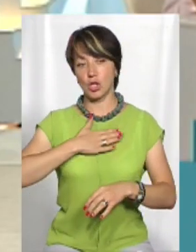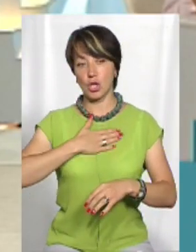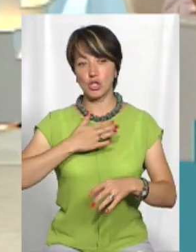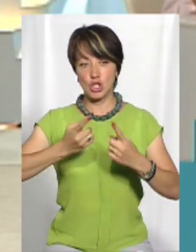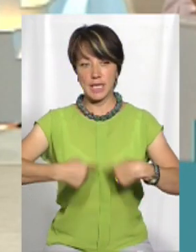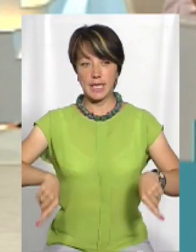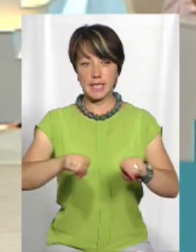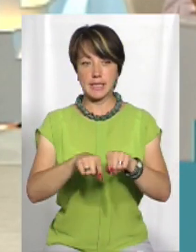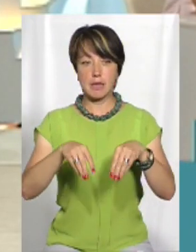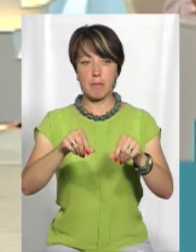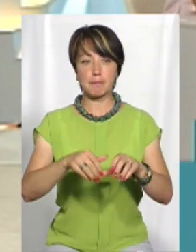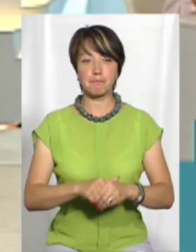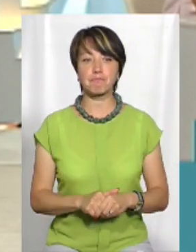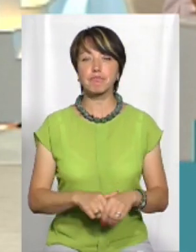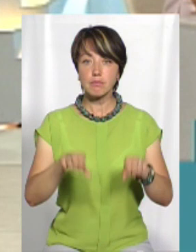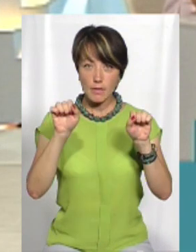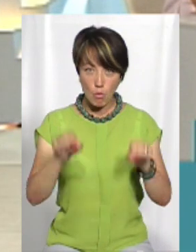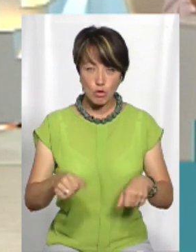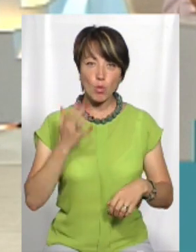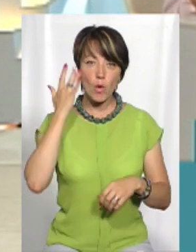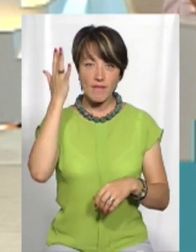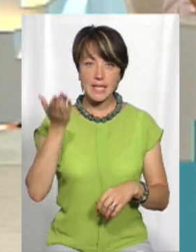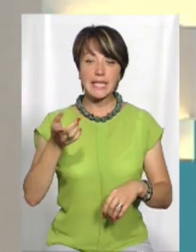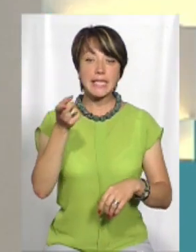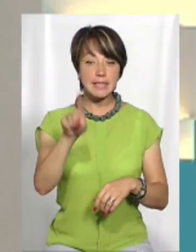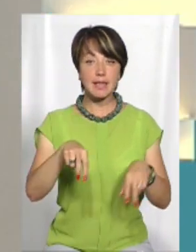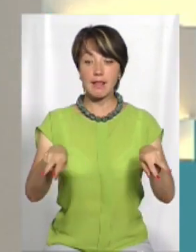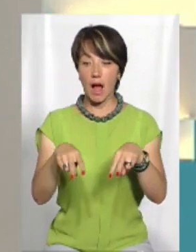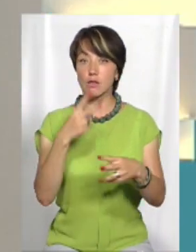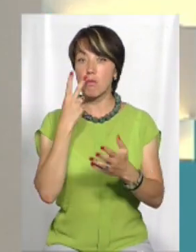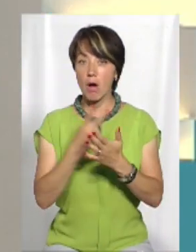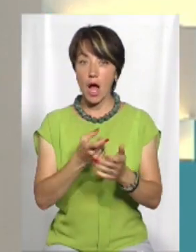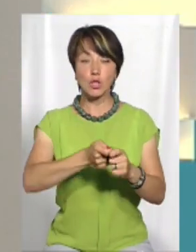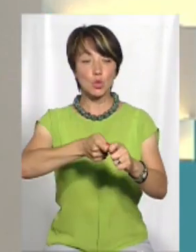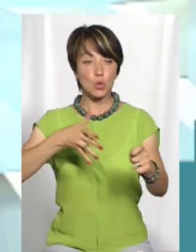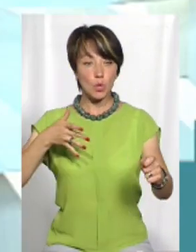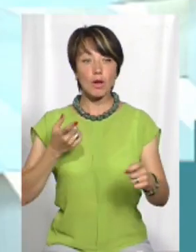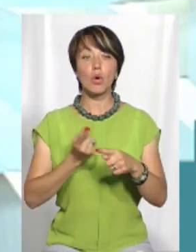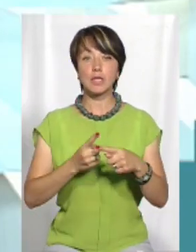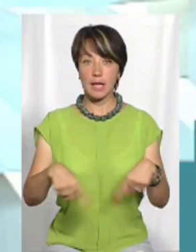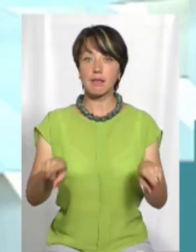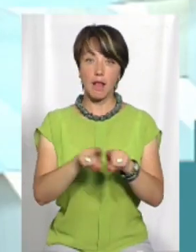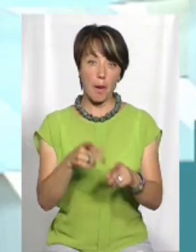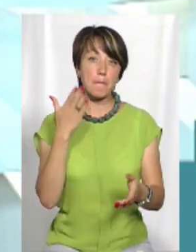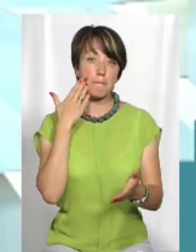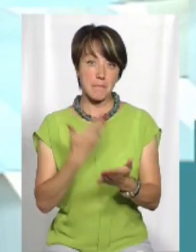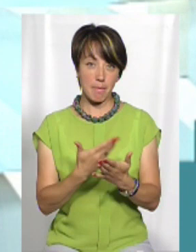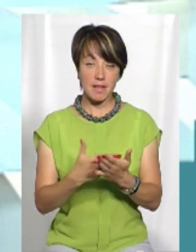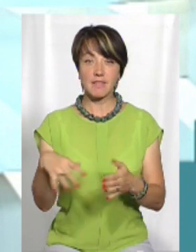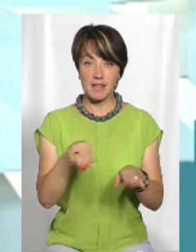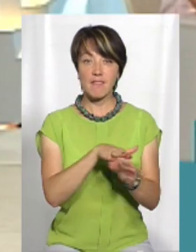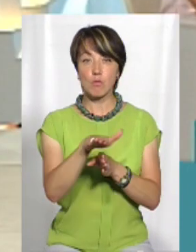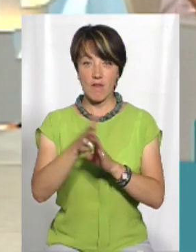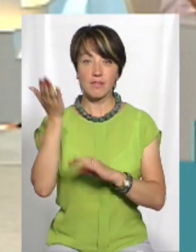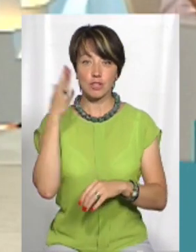землі. Тобто можемо собі уявити, що от ті танці, які бачили, так, ото з луків стріляли, то от так приблизно відбувалося, так,